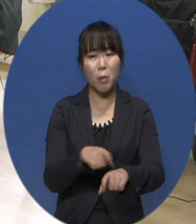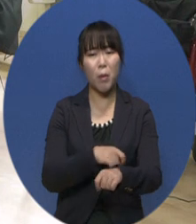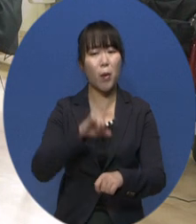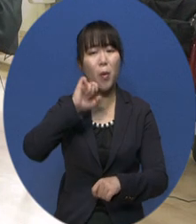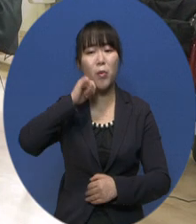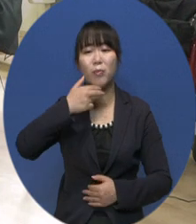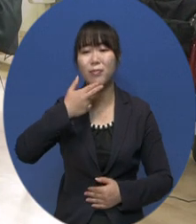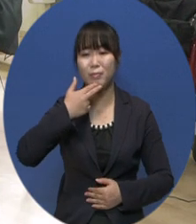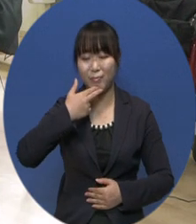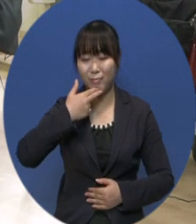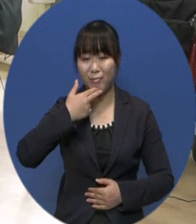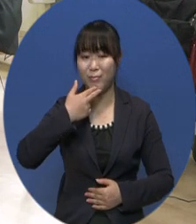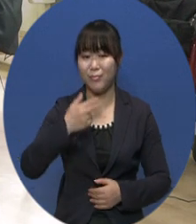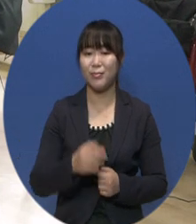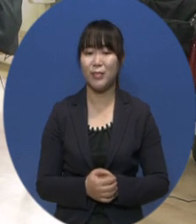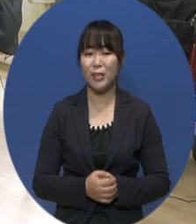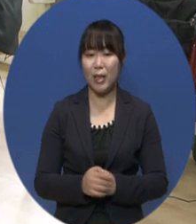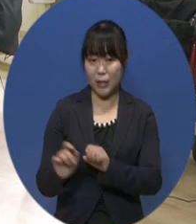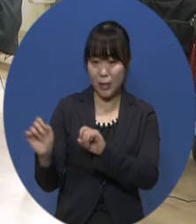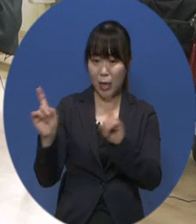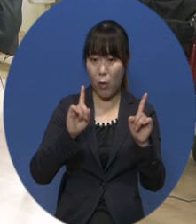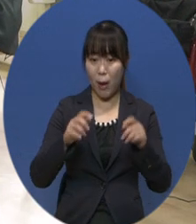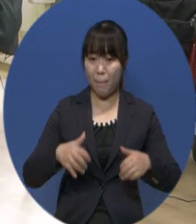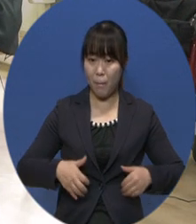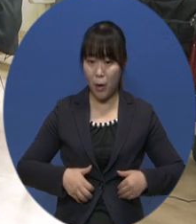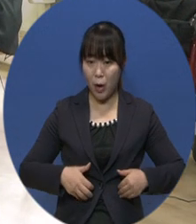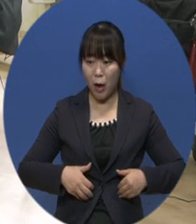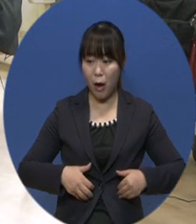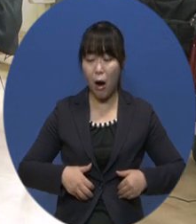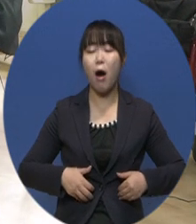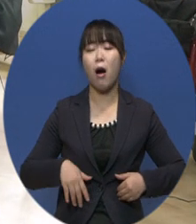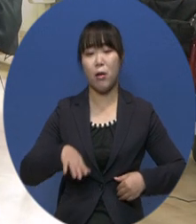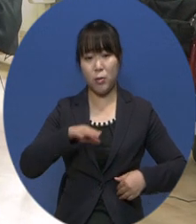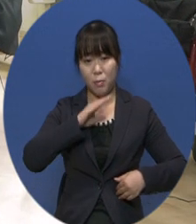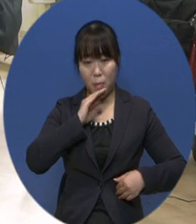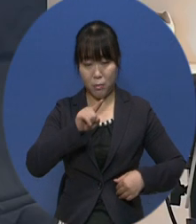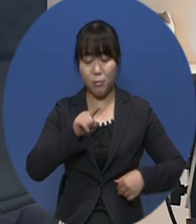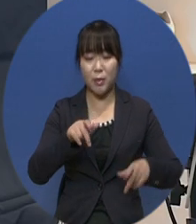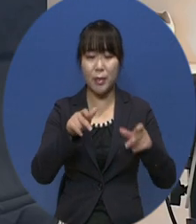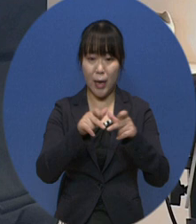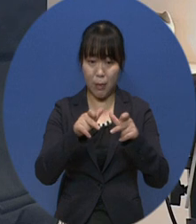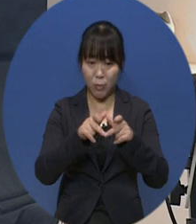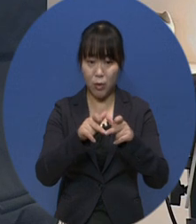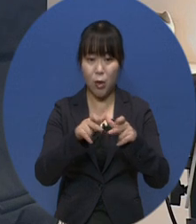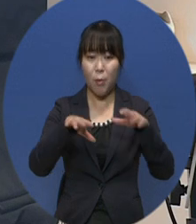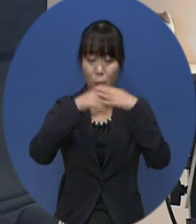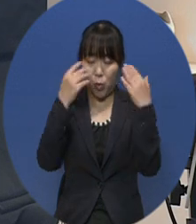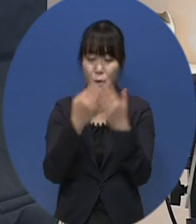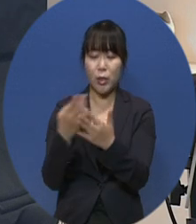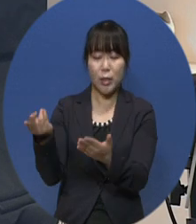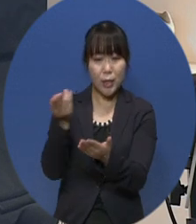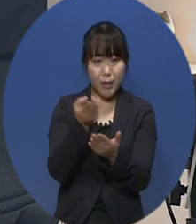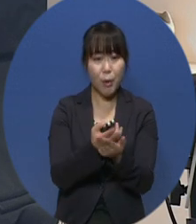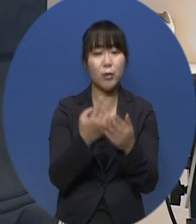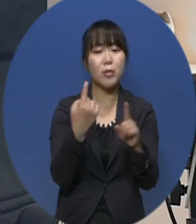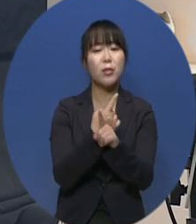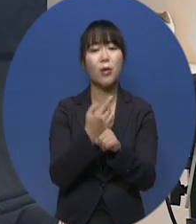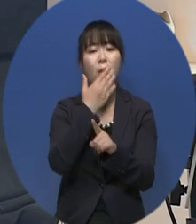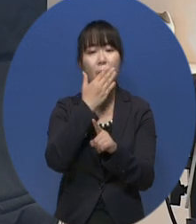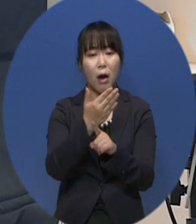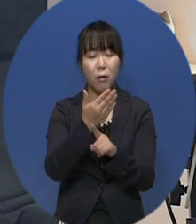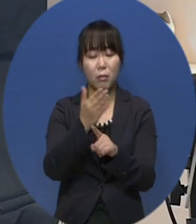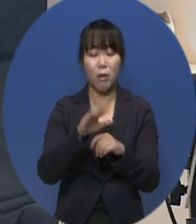없습니다. 아, 그러나요? 네. 네. 재활이 필요하다고 판단되는 모든 장애인 분들은 다 네. 입원해서 치료를 받으실 수 있는데 네.